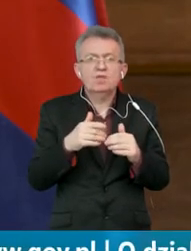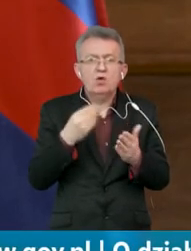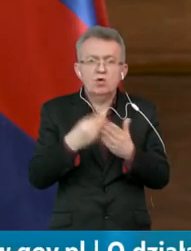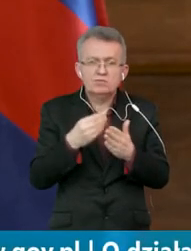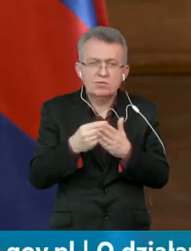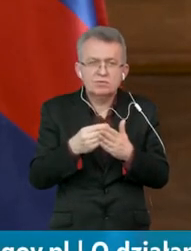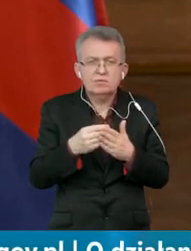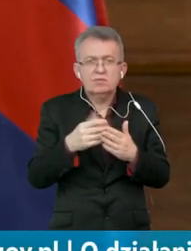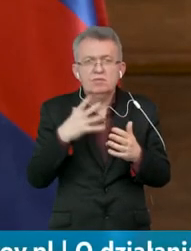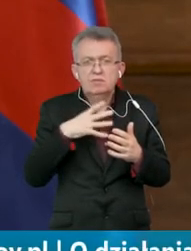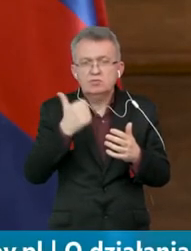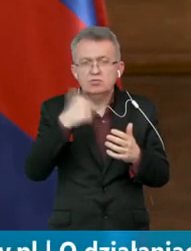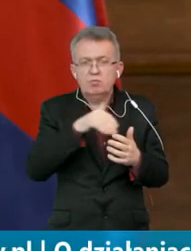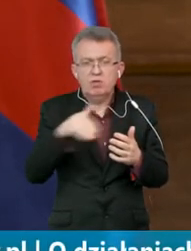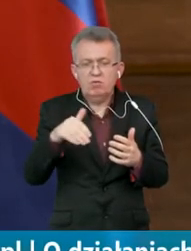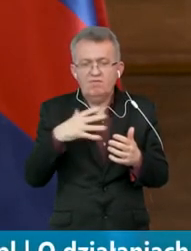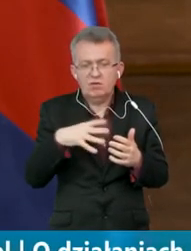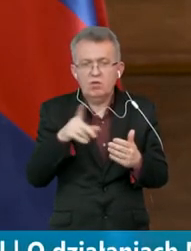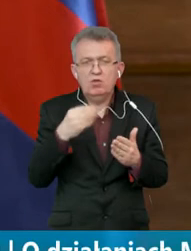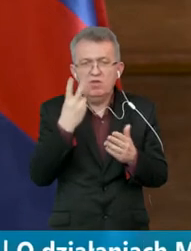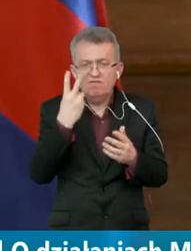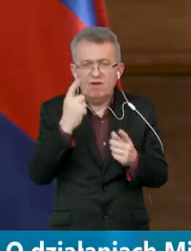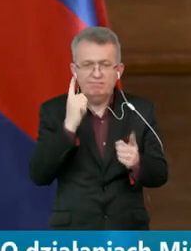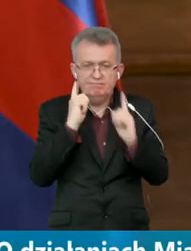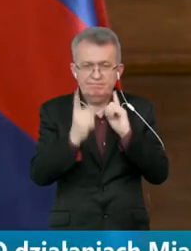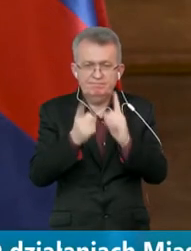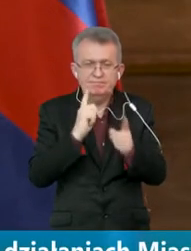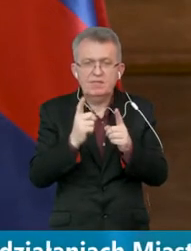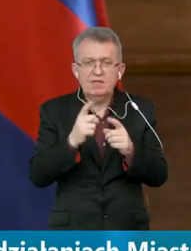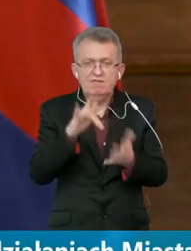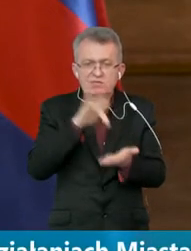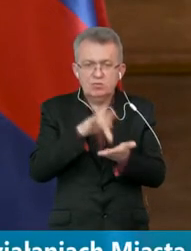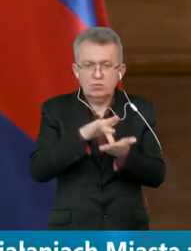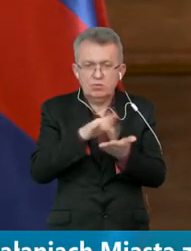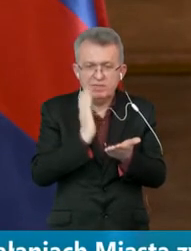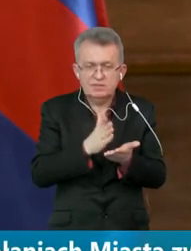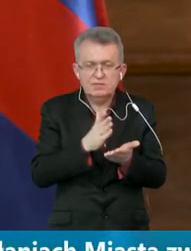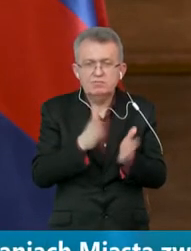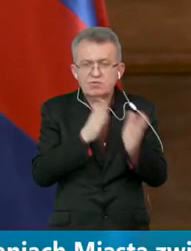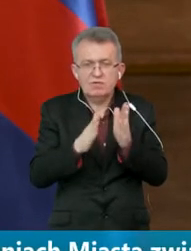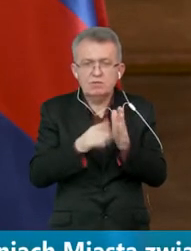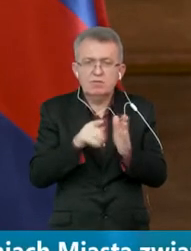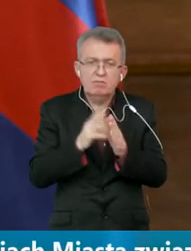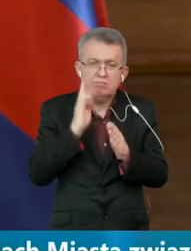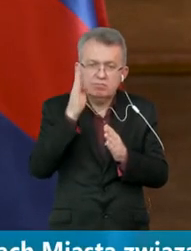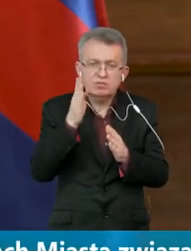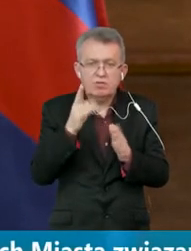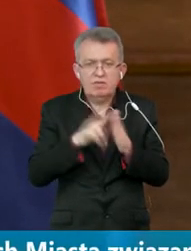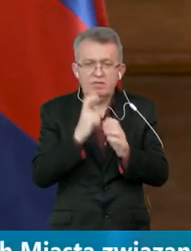Kosztorys szacunkowy był na ponad 100 milionów, ponieważ jest to droga dwujezdniowa z pasem w środku przygotowanym w przyszłości pod linię